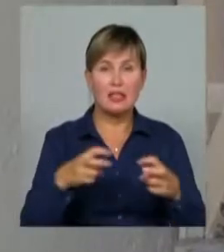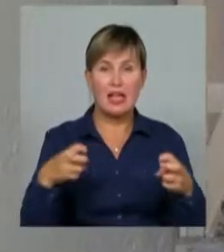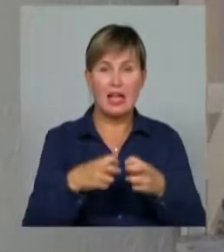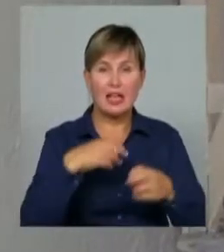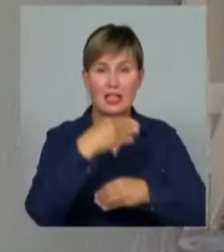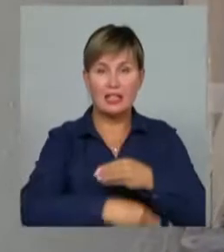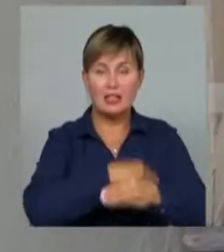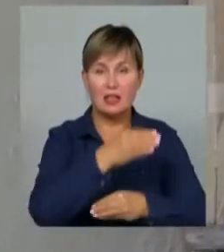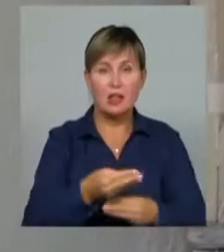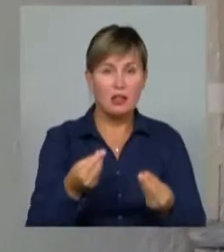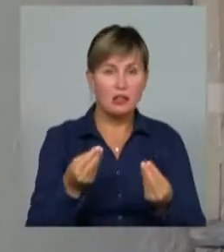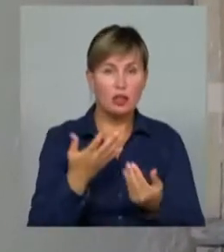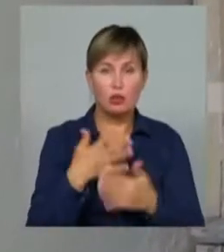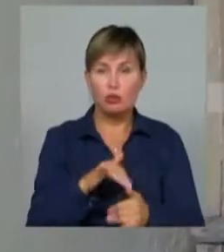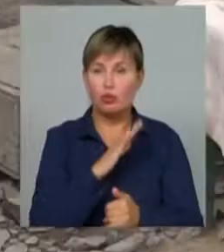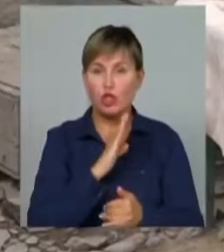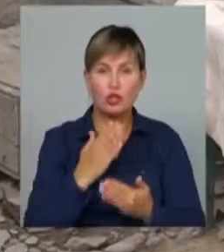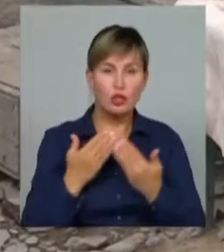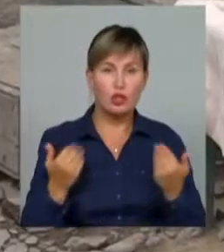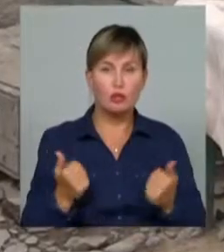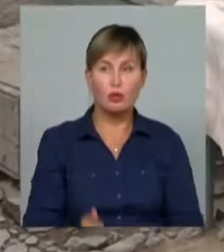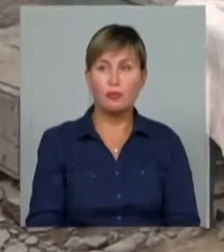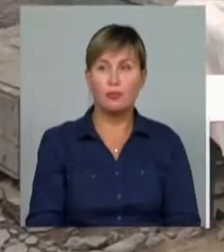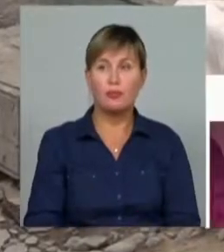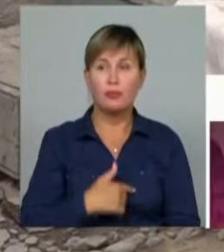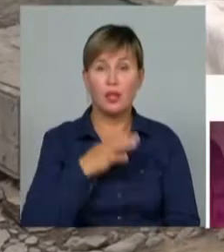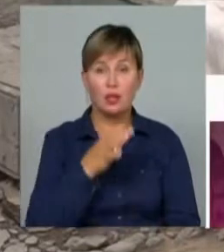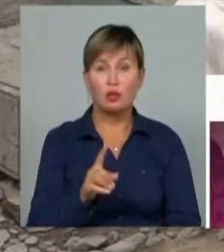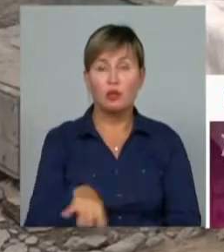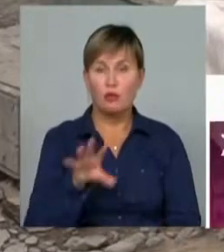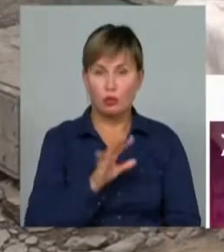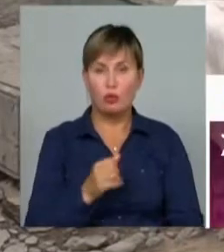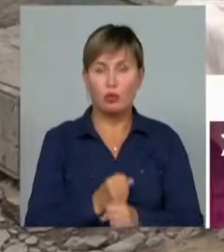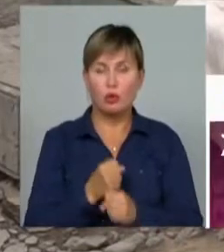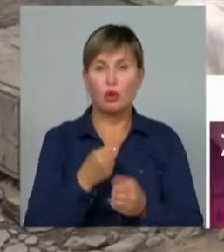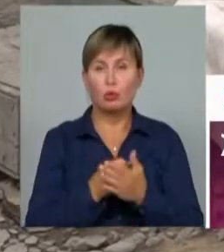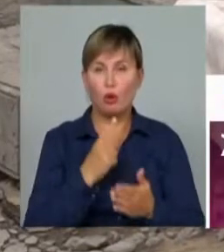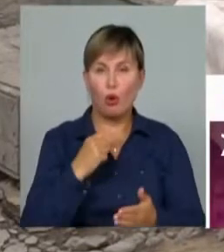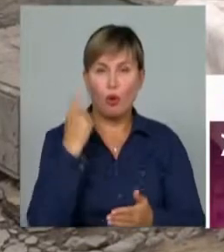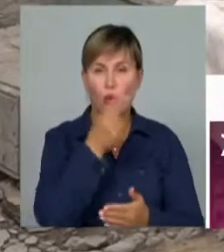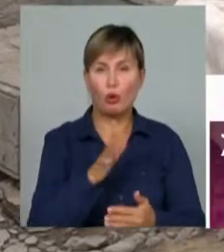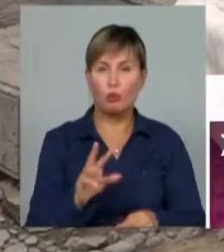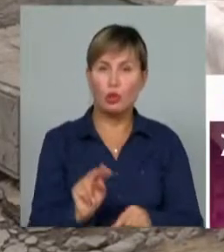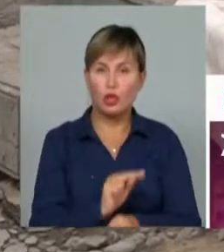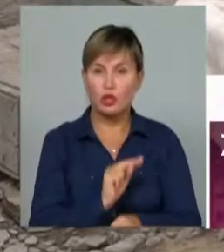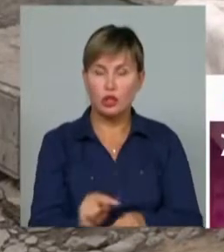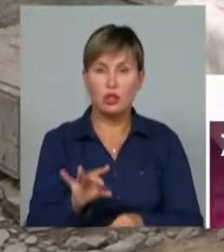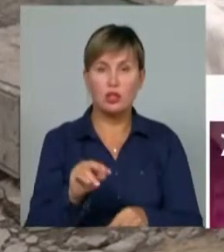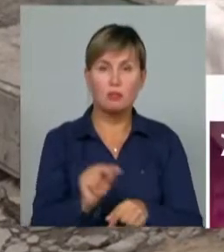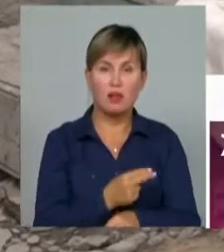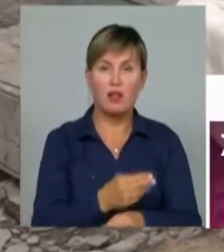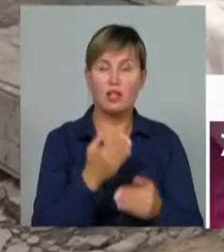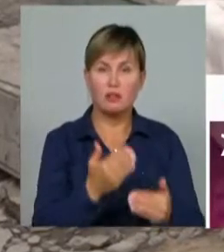подкладку. Денег на это у женщины нет. Они сказали, что все будут делать, и до года будут лечить, и исправлять, и